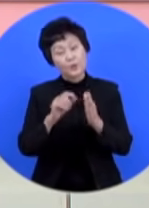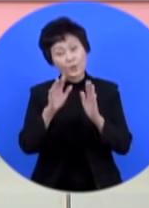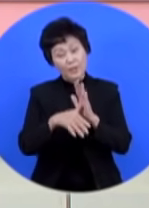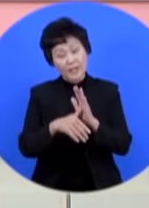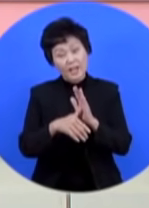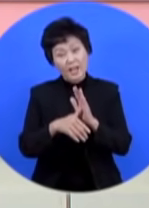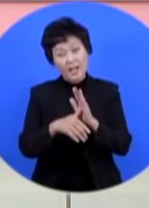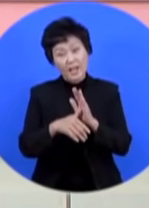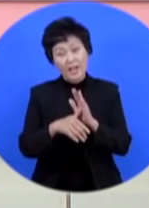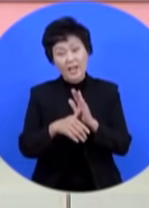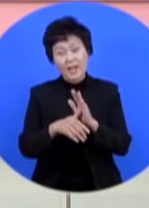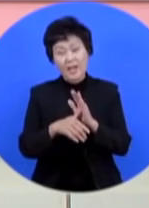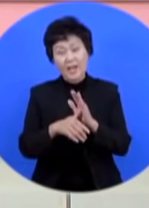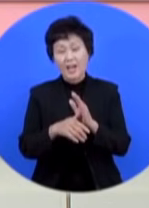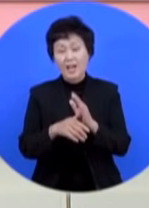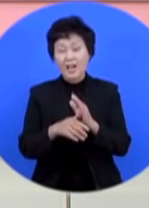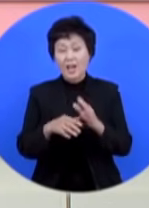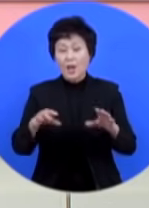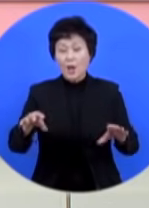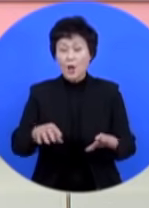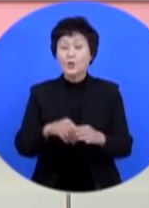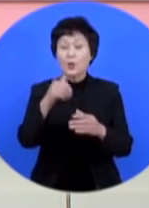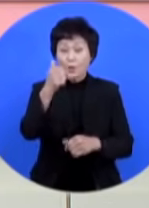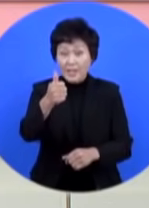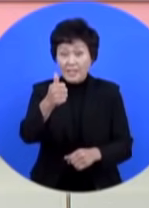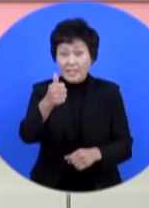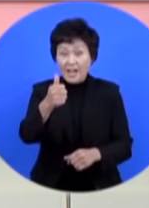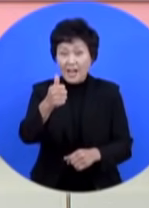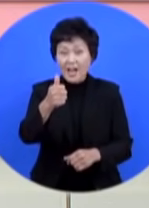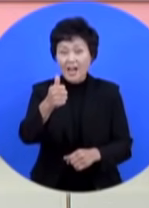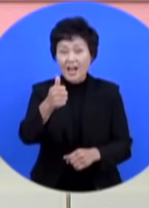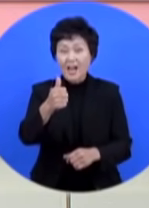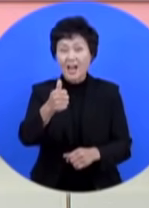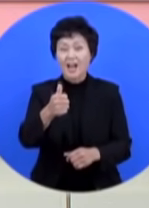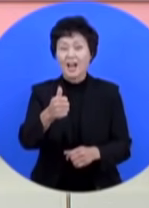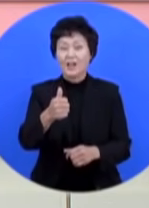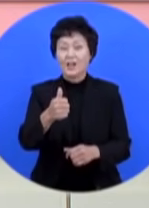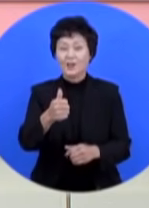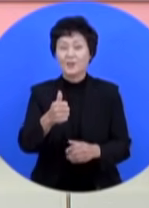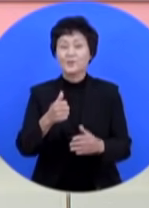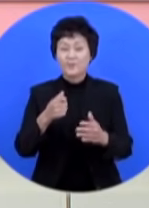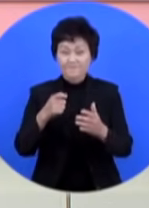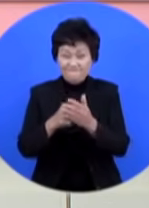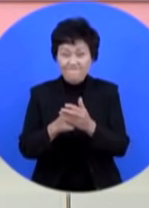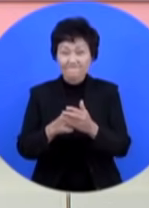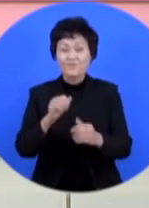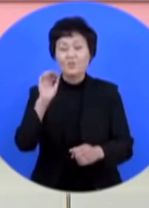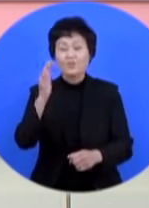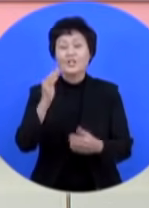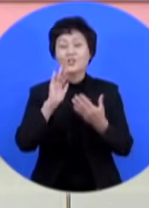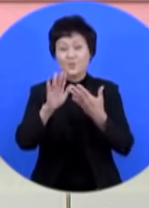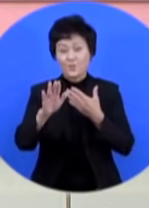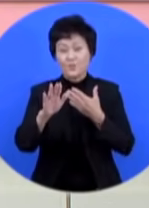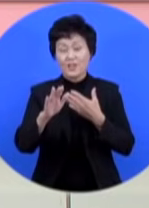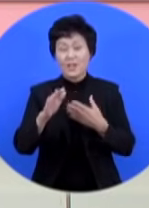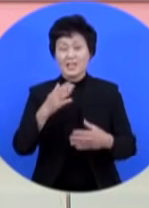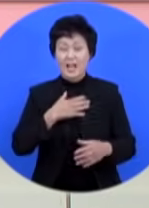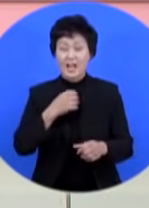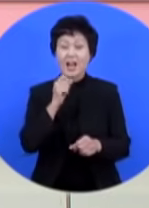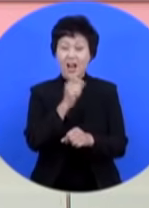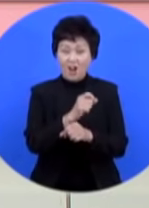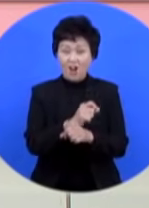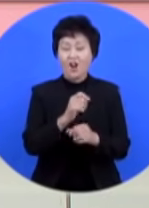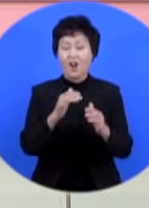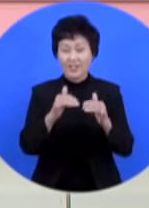부총회장 단독 후보로 확정이 됐고 그랬죠. 저도 부회록서기로 단독 확정이 된 상태에서 앞으로 어떻게 뜻을